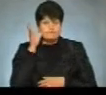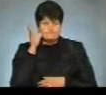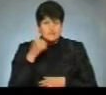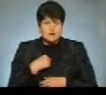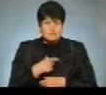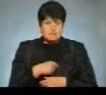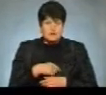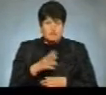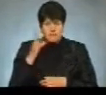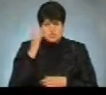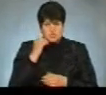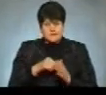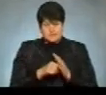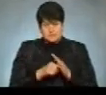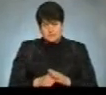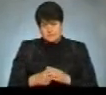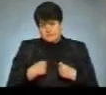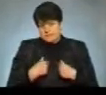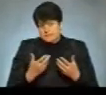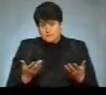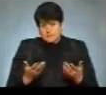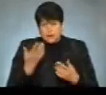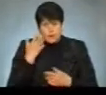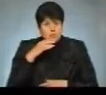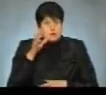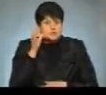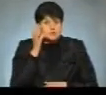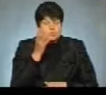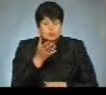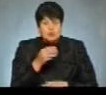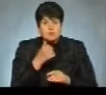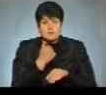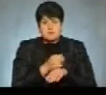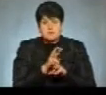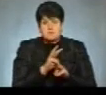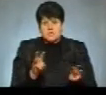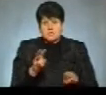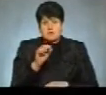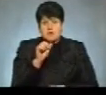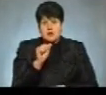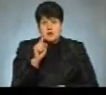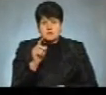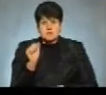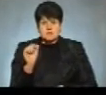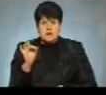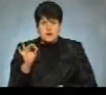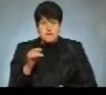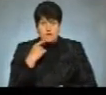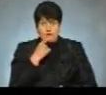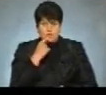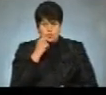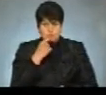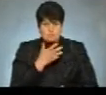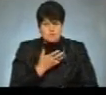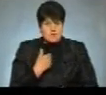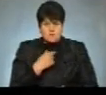вважав приниженим, я себе вважав малоросом. Коли я слухав прем'єр-міністра Азарова, який говорив російською мовою. Я не сприймав Януковича,